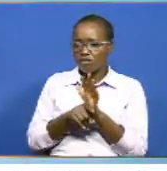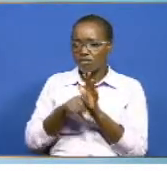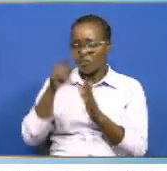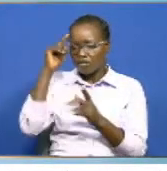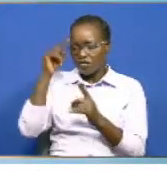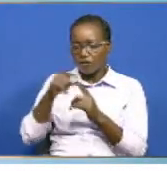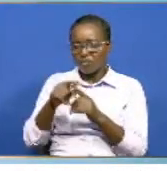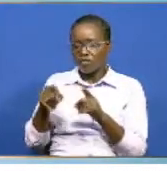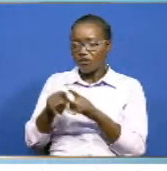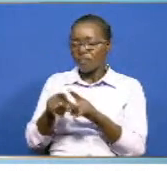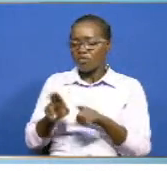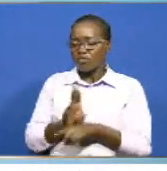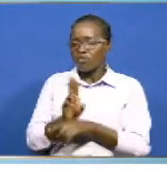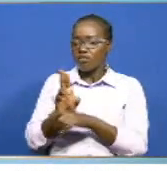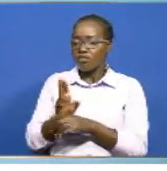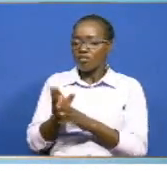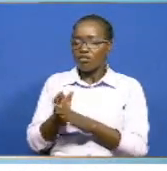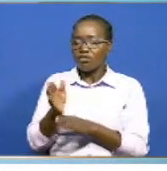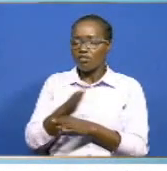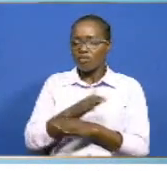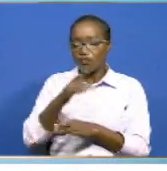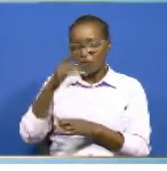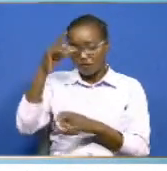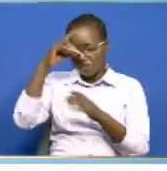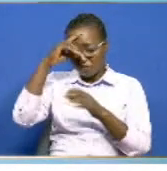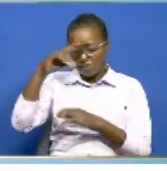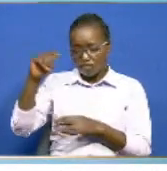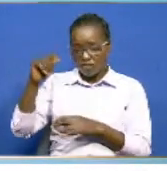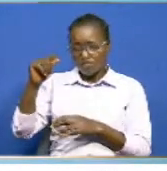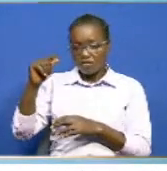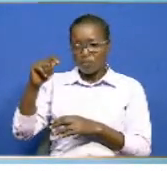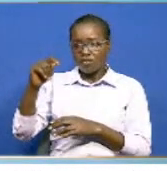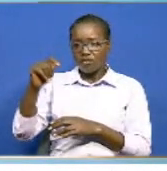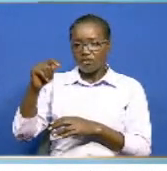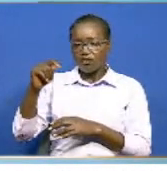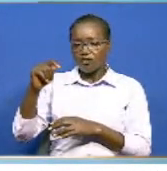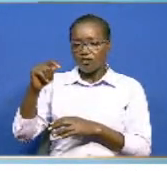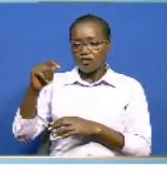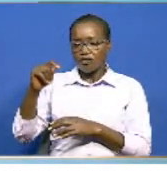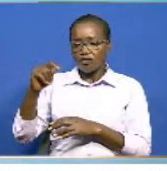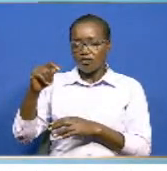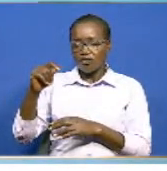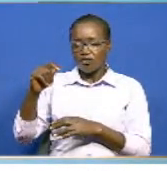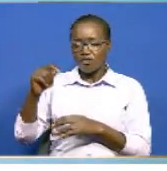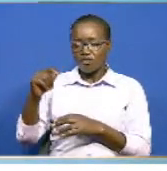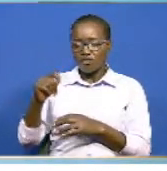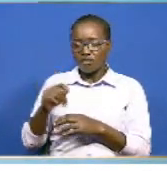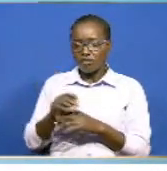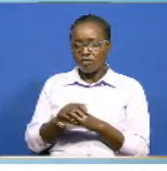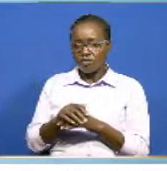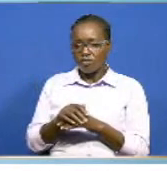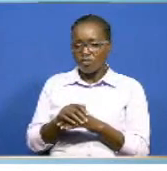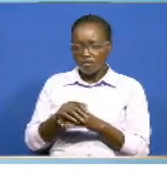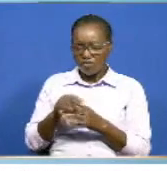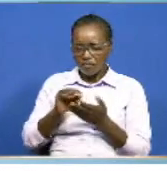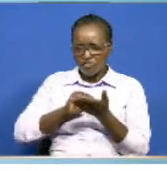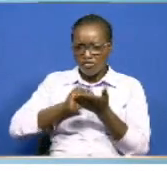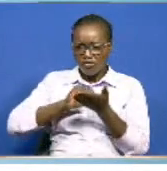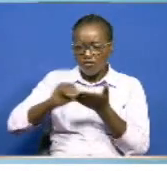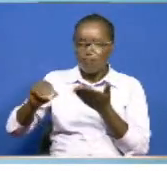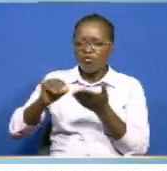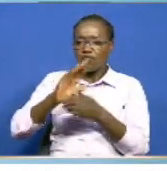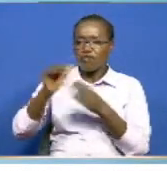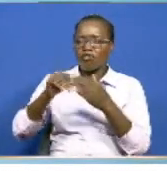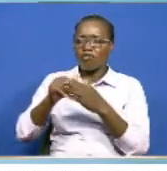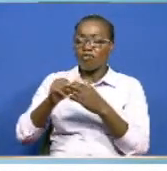umesema aliyekuwa rais wa nchi ya Marekani Mheshimiwa Donald Trump aliweza kutolewa kwa mitandao kama yote ya kijamii,